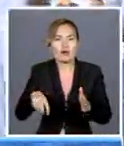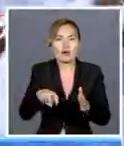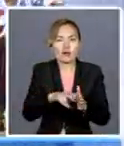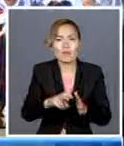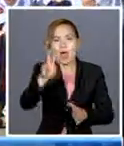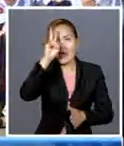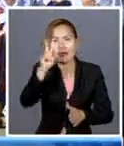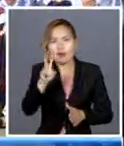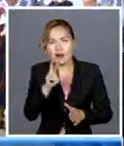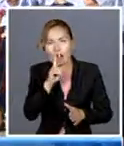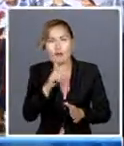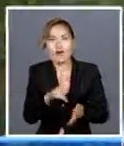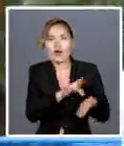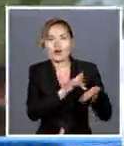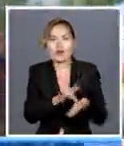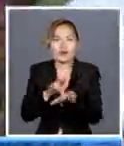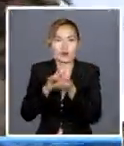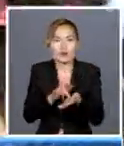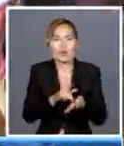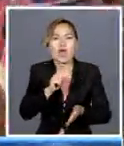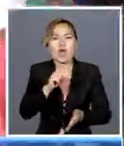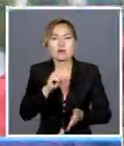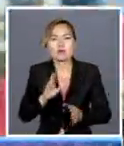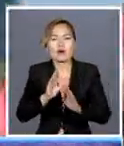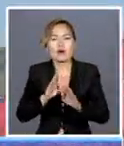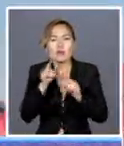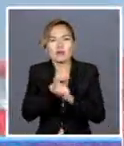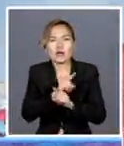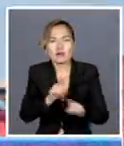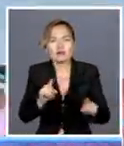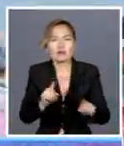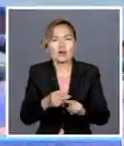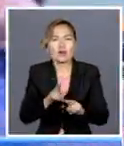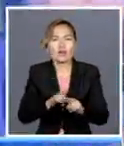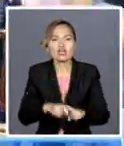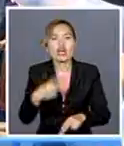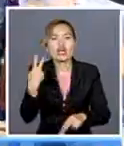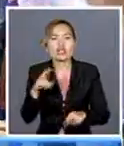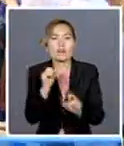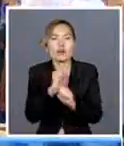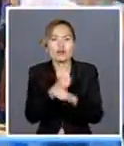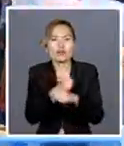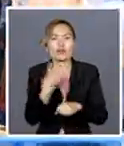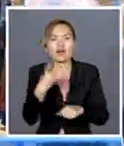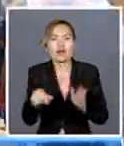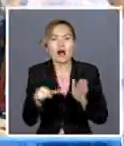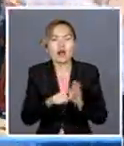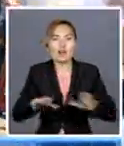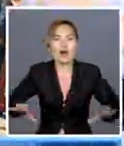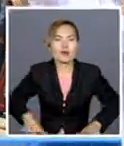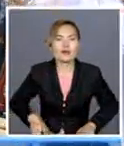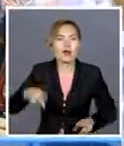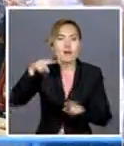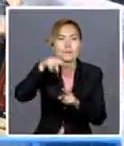бойы жер-жерге тоқтап, экспо көрмесін насихаттауға арналған шаралар өткізді. 20 түйеге жүк артып, 46 атқа мініп, сән салтанатымен келген